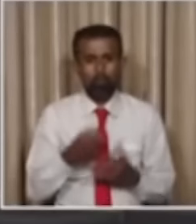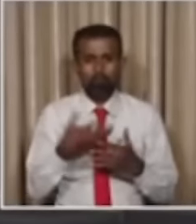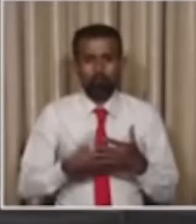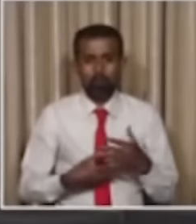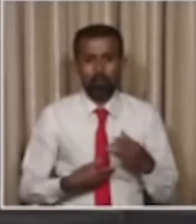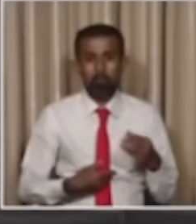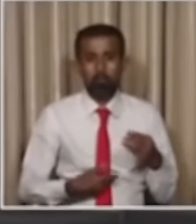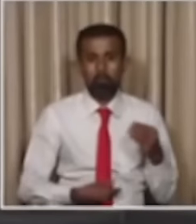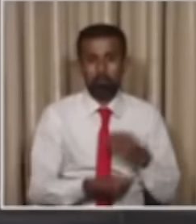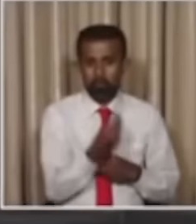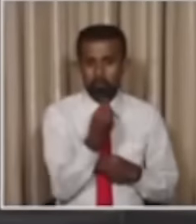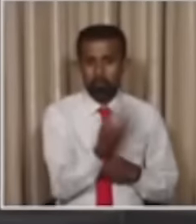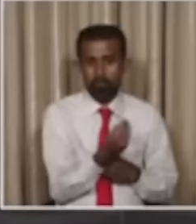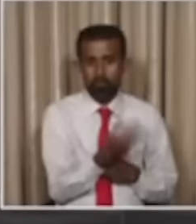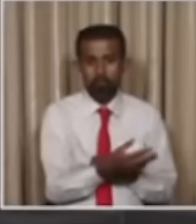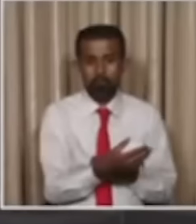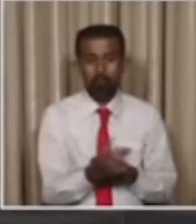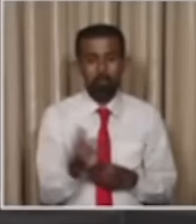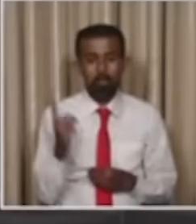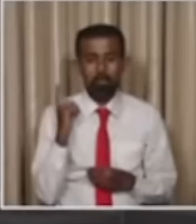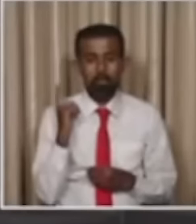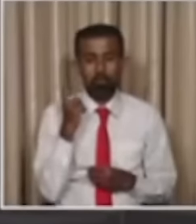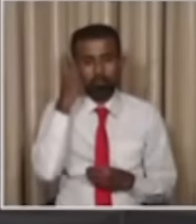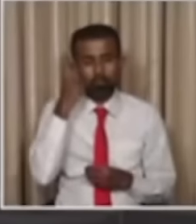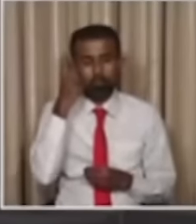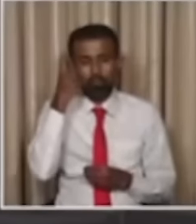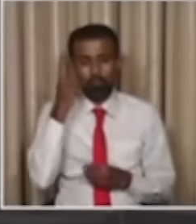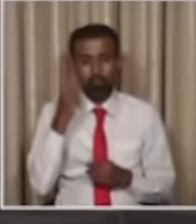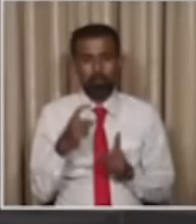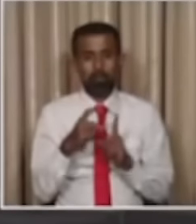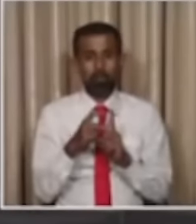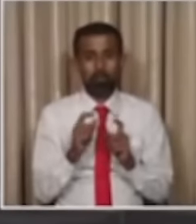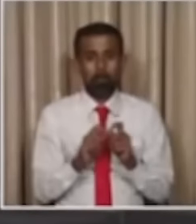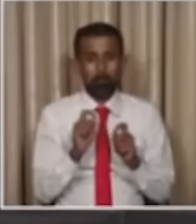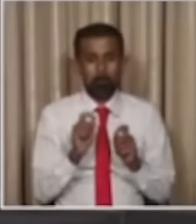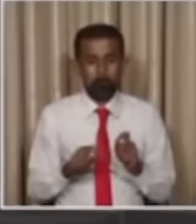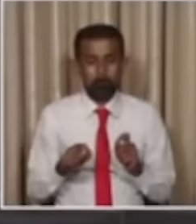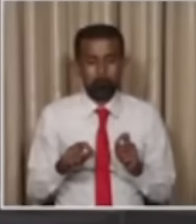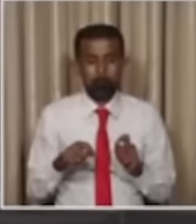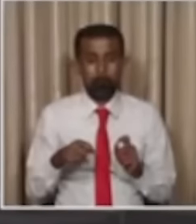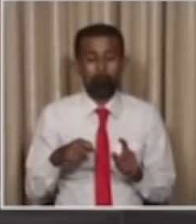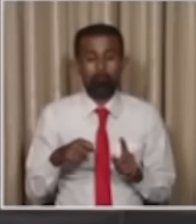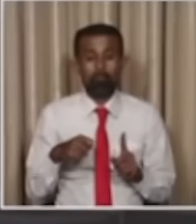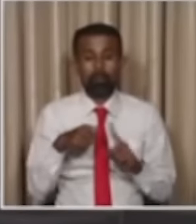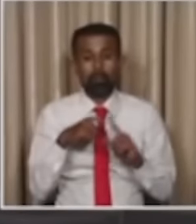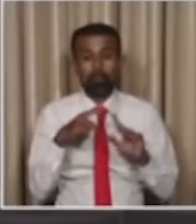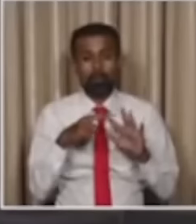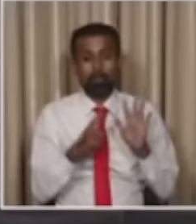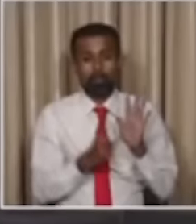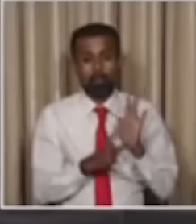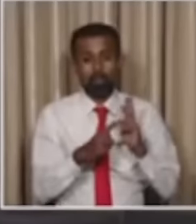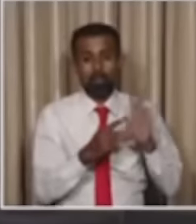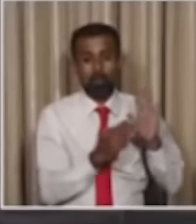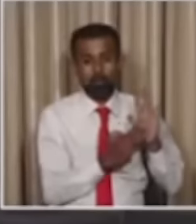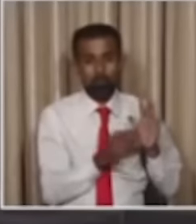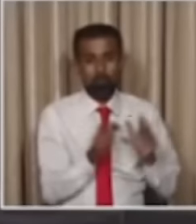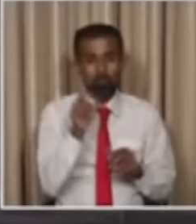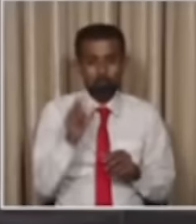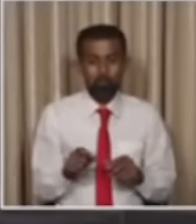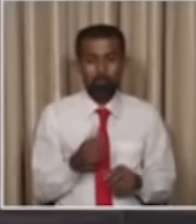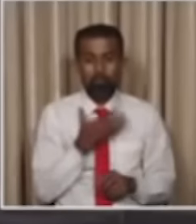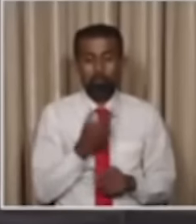ඉදිරිපත් කරලා තියෙන්නේ යුද්ධහමුදා බුද්ධියක්ෂ අධ්‍යක්ෂක මණ්ඩලයේ කර්නල් කැලුම් මද්දුමගේ බවට මේ